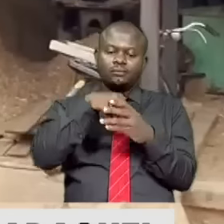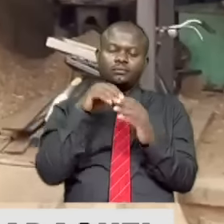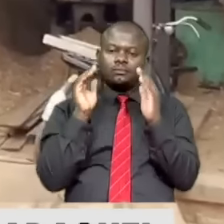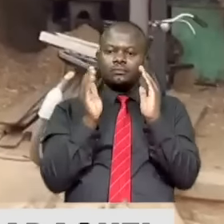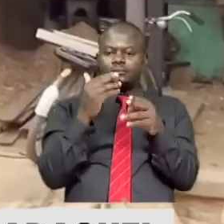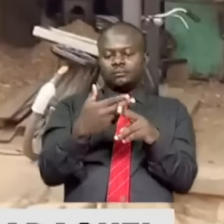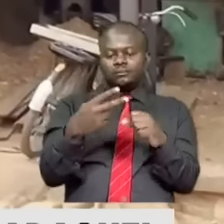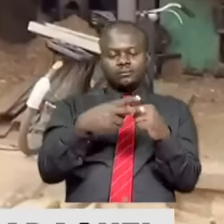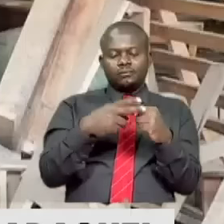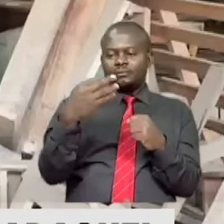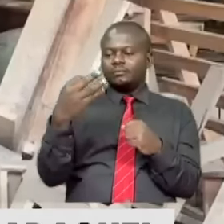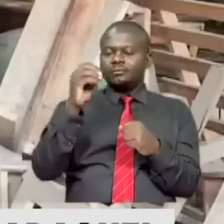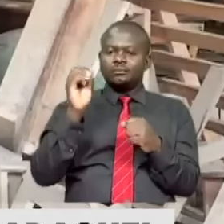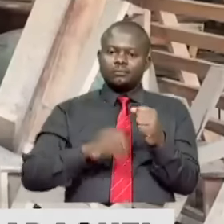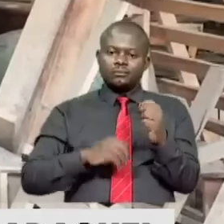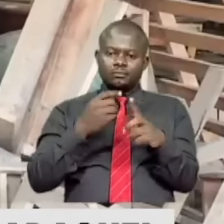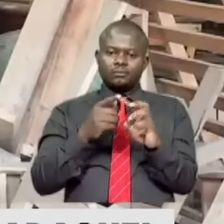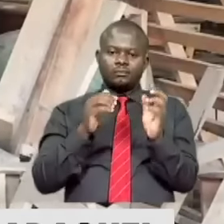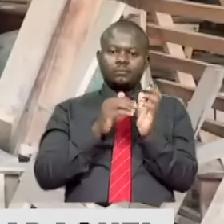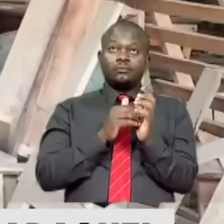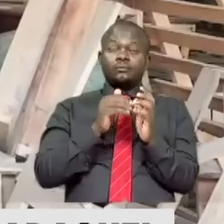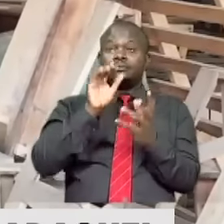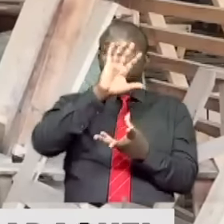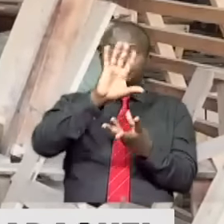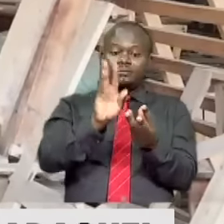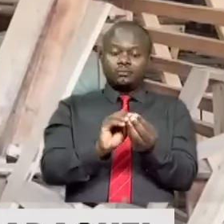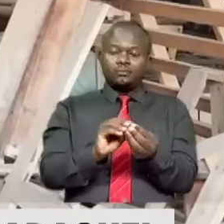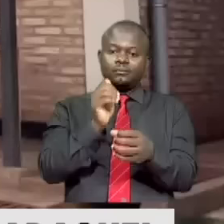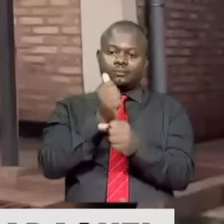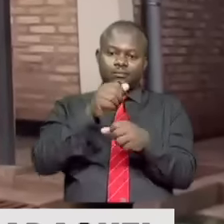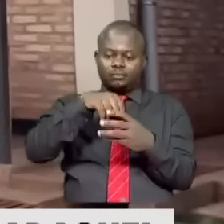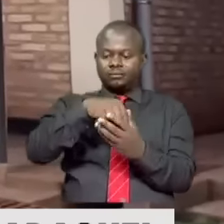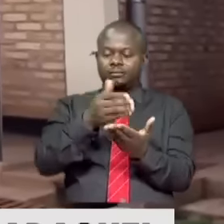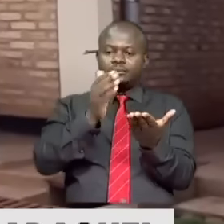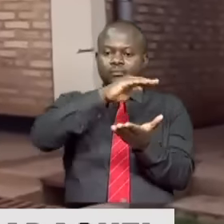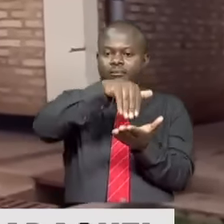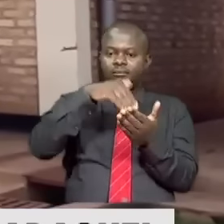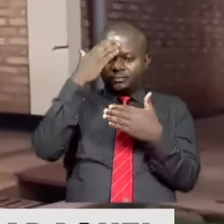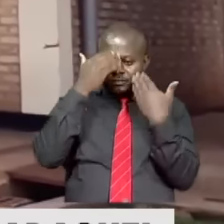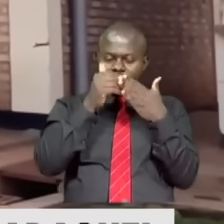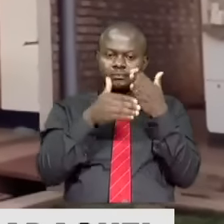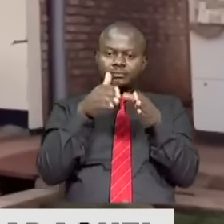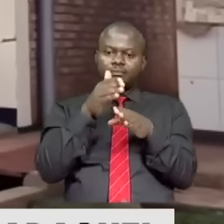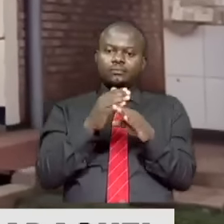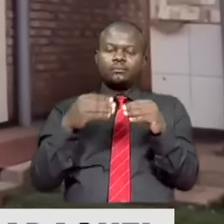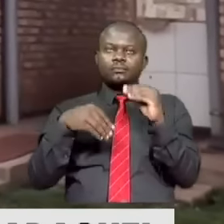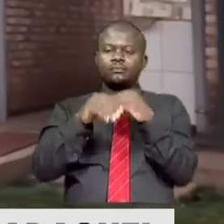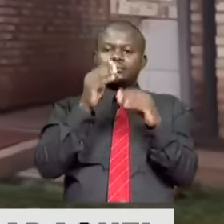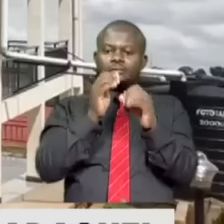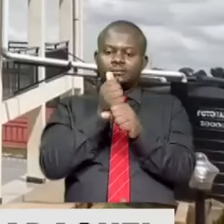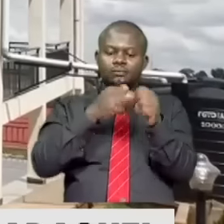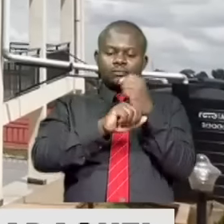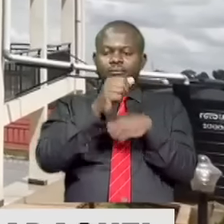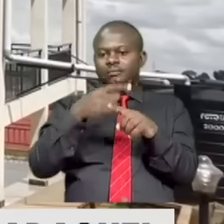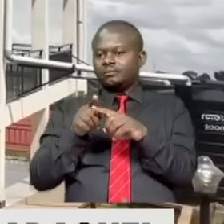cya 73%, ariko iyi ni impuzandengo y'abakorera muri aka gakiriro kose, kuko inyubako y'ubucuruzi ikorerwamo ibikorwa